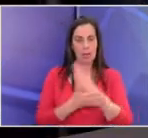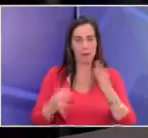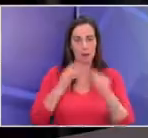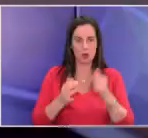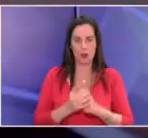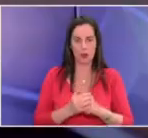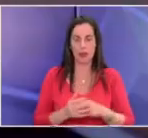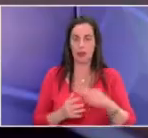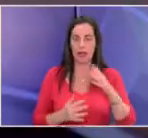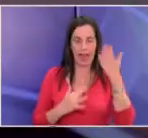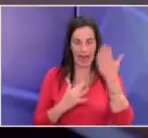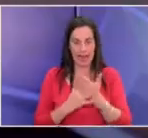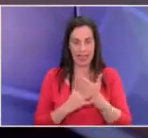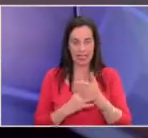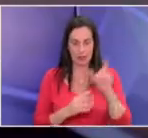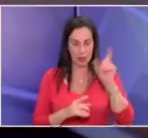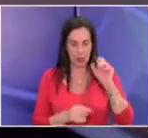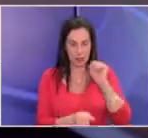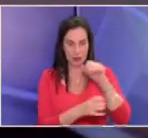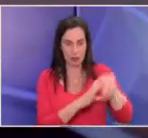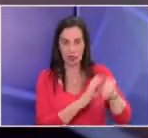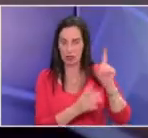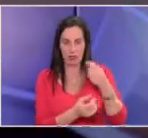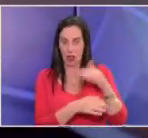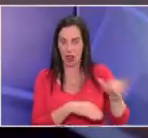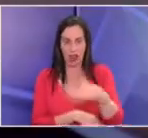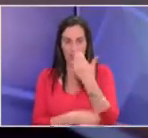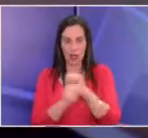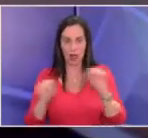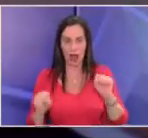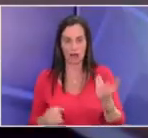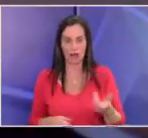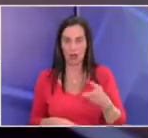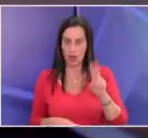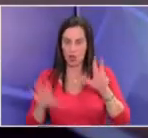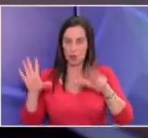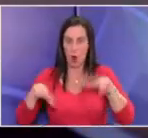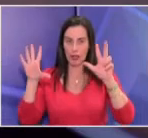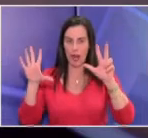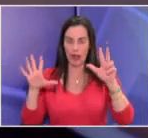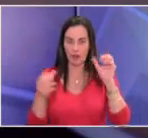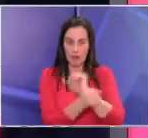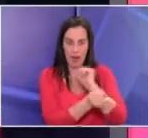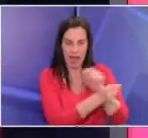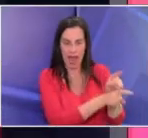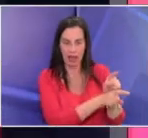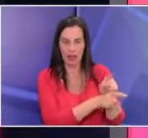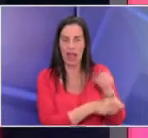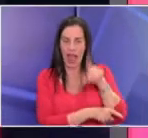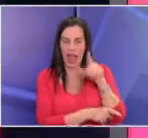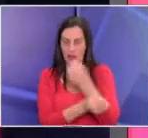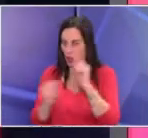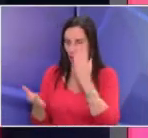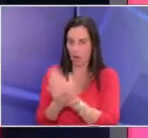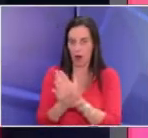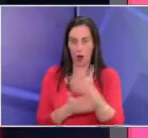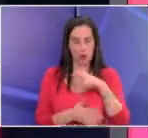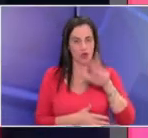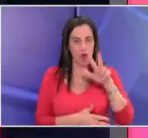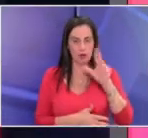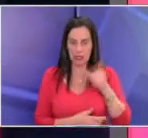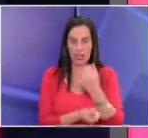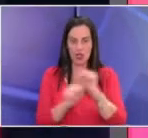לא פוליטיקאים, אנחנו לא לוביסטים. רוב העובדים הם באמת עובדים סוציאליים, קרימינולוגים וכן הלאה, שרואים לנגד עיניהם את טובת